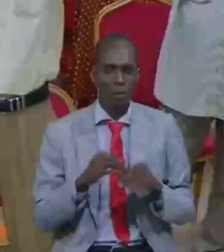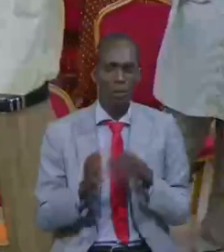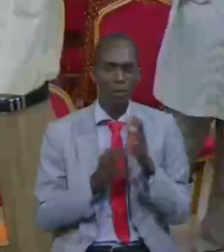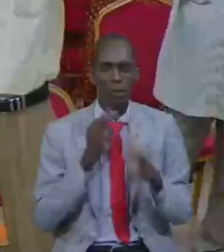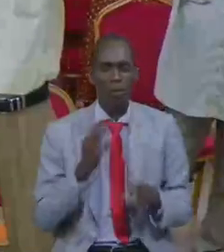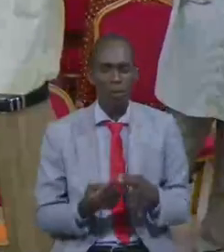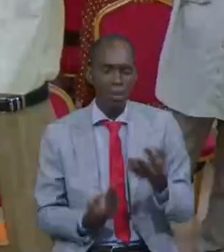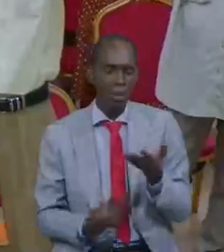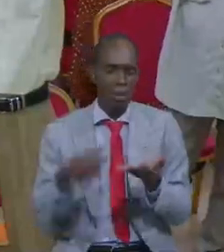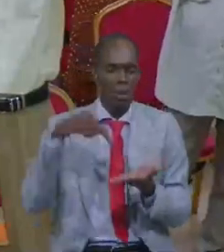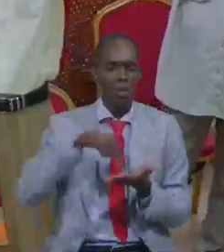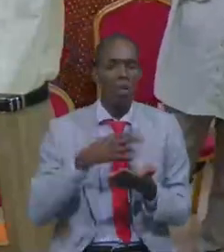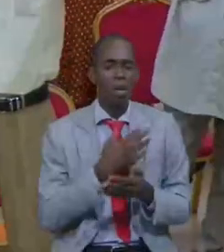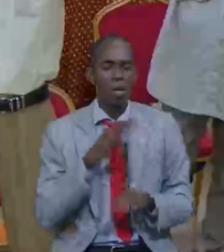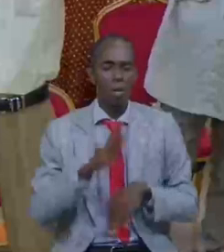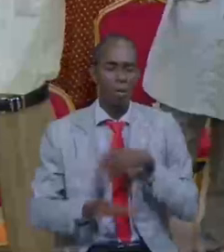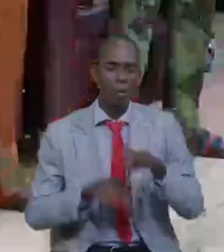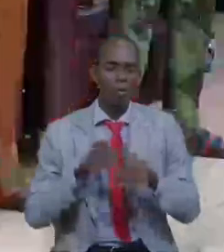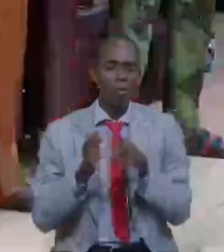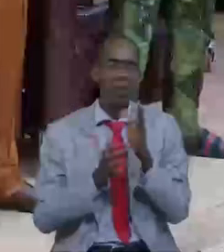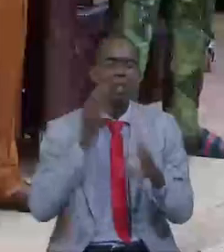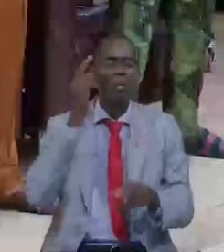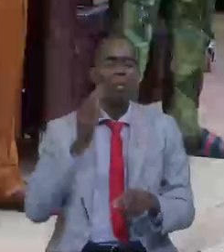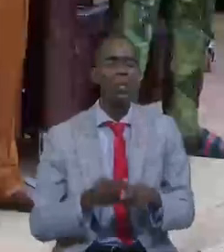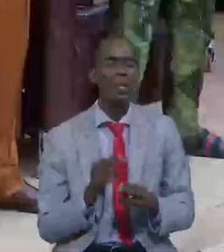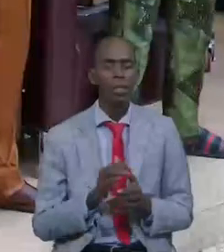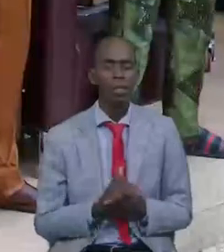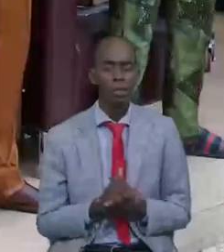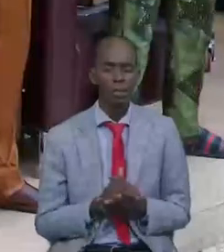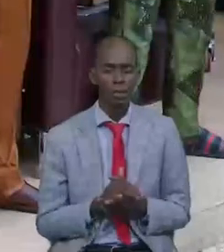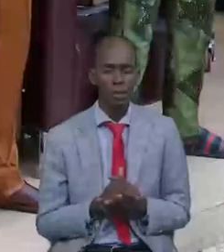Levez-vous et marchez au nom de Jésus.